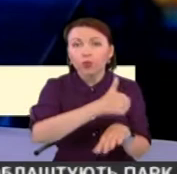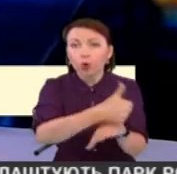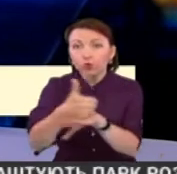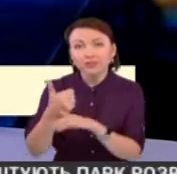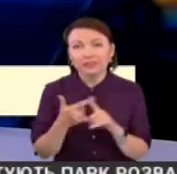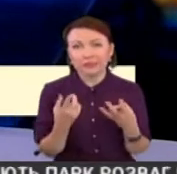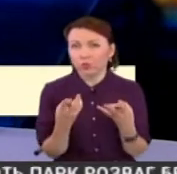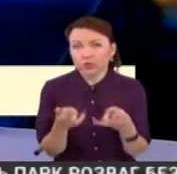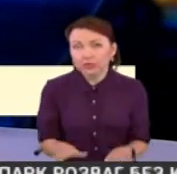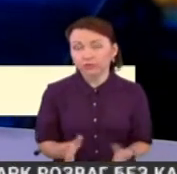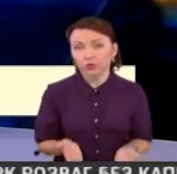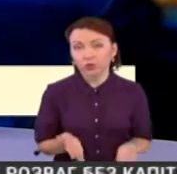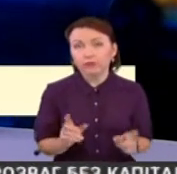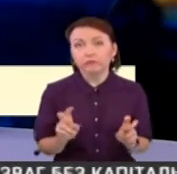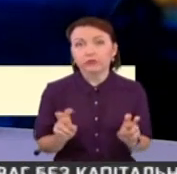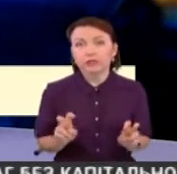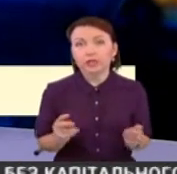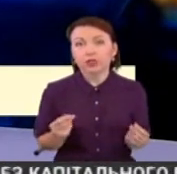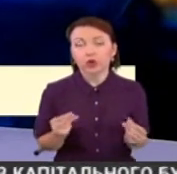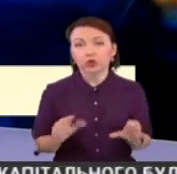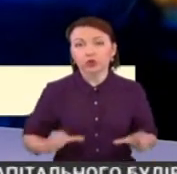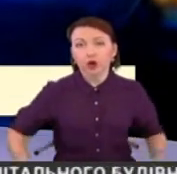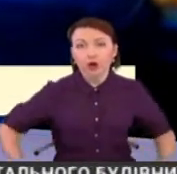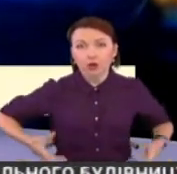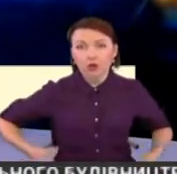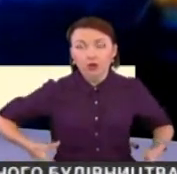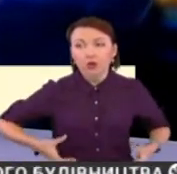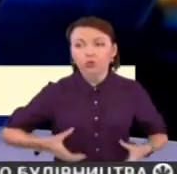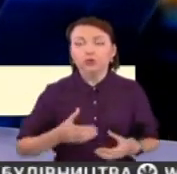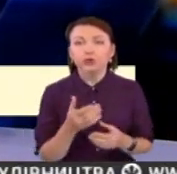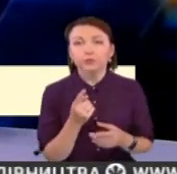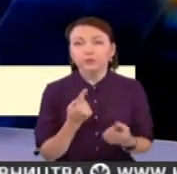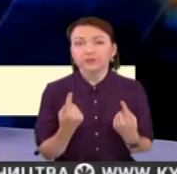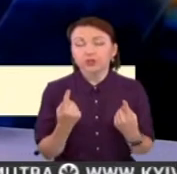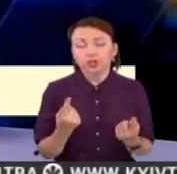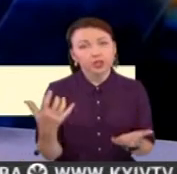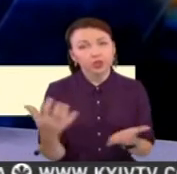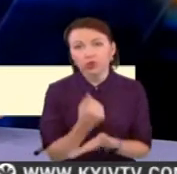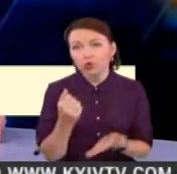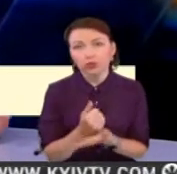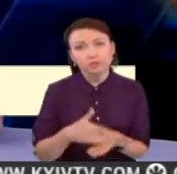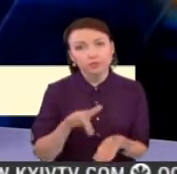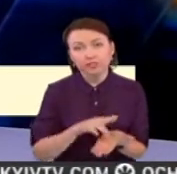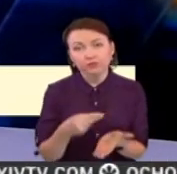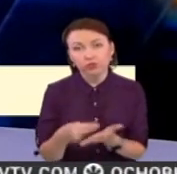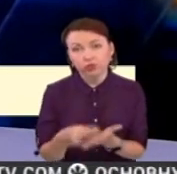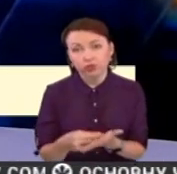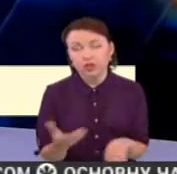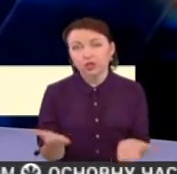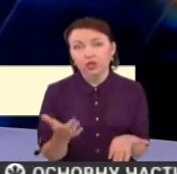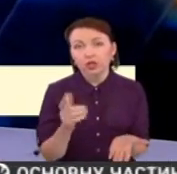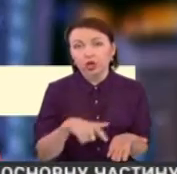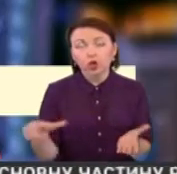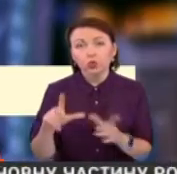не потрібно. Вони сидять на грошах, у них величезні доходи місцевих бюджетів. Люди їздять